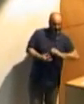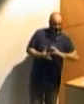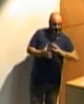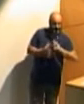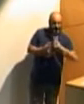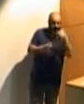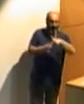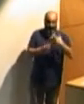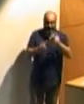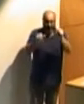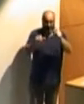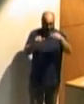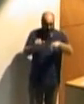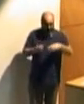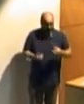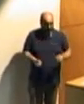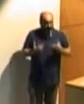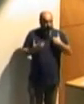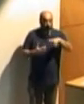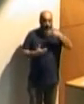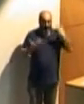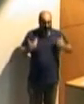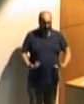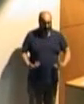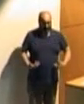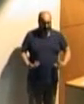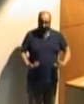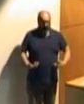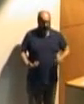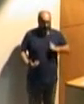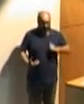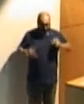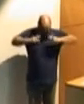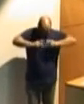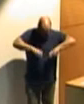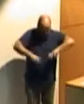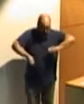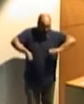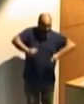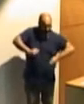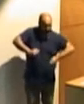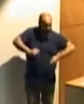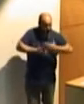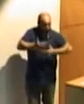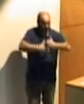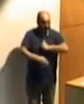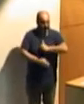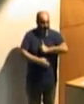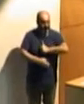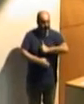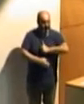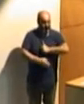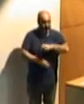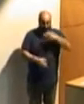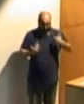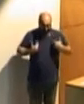la biologie contemporaine peut nous amener à penser l'humain qui se construirait lui-même c'est-à-dire l'humain qui prendrait possession